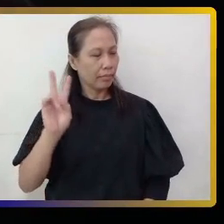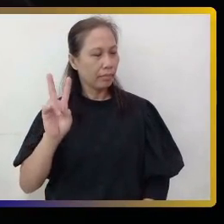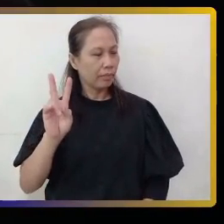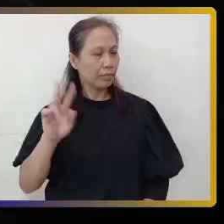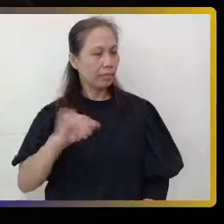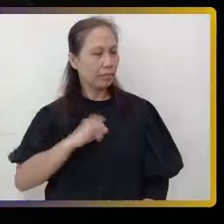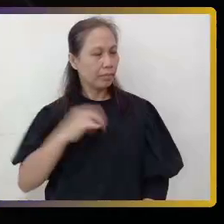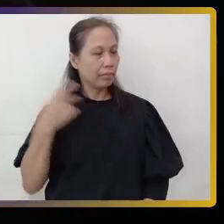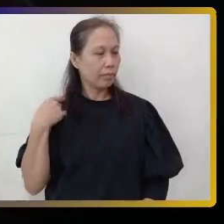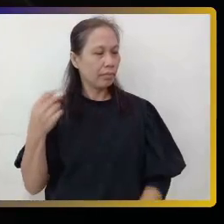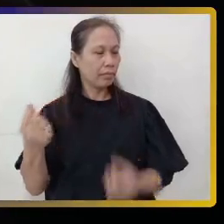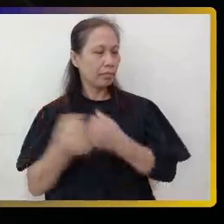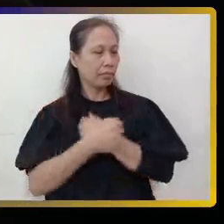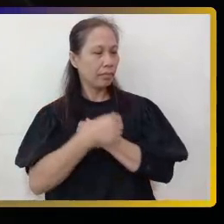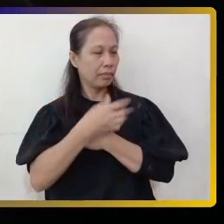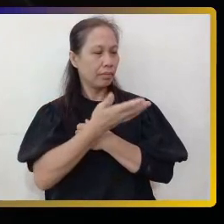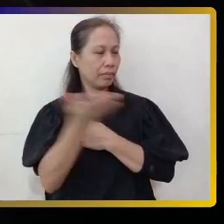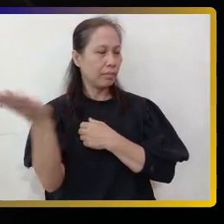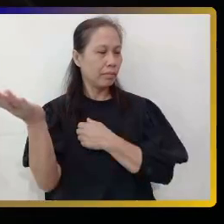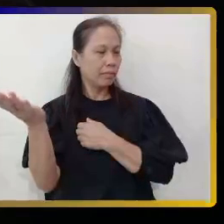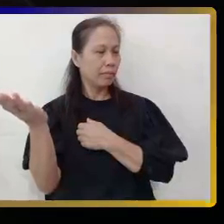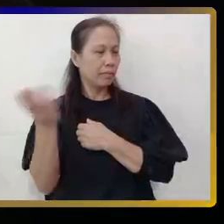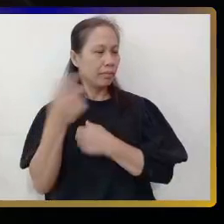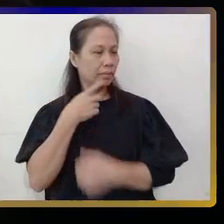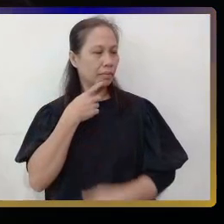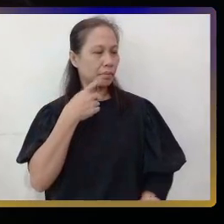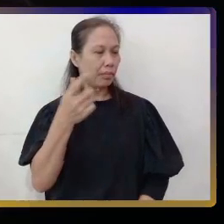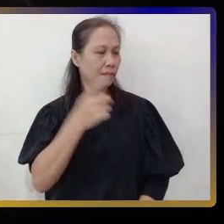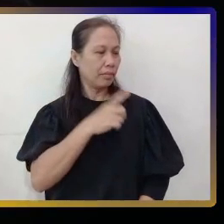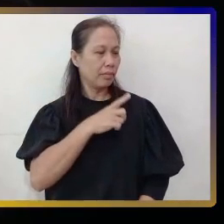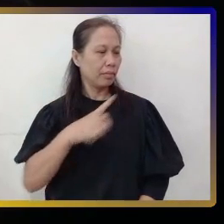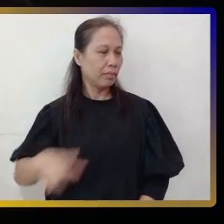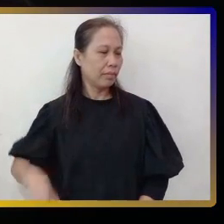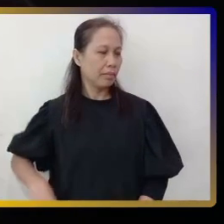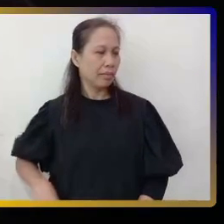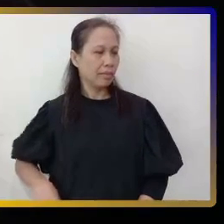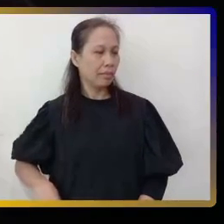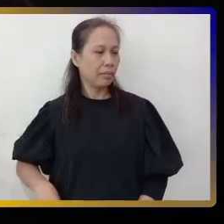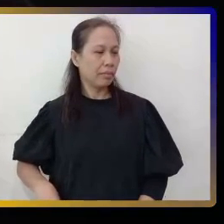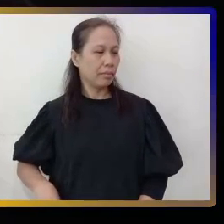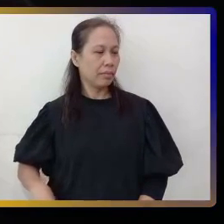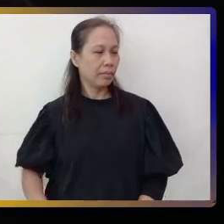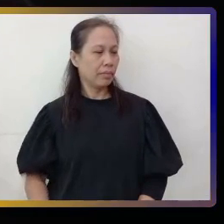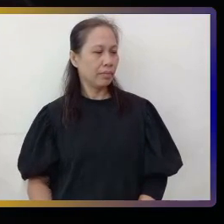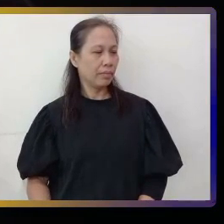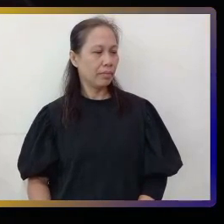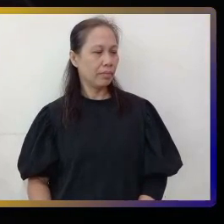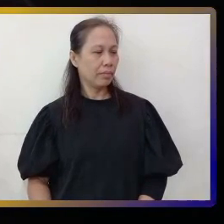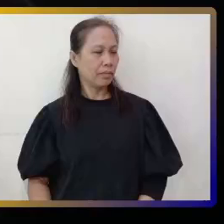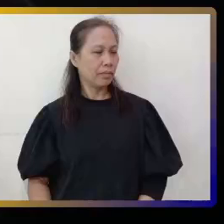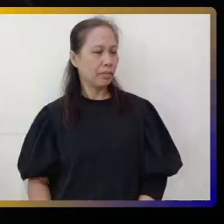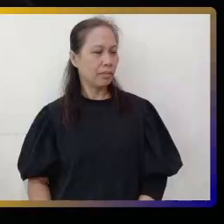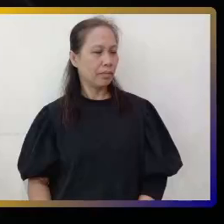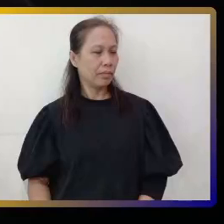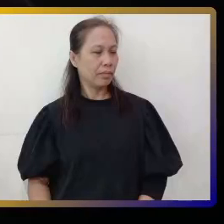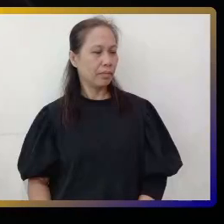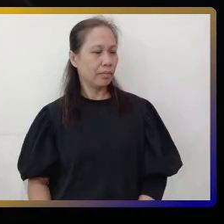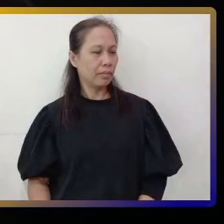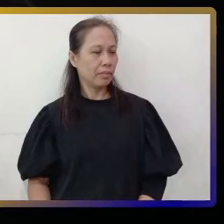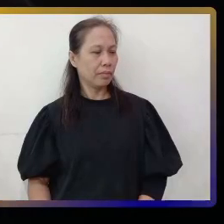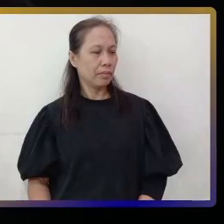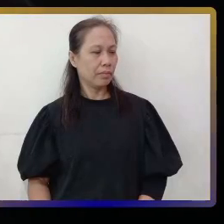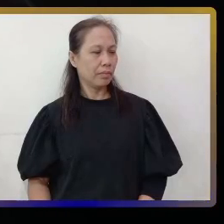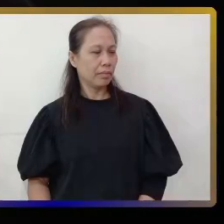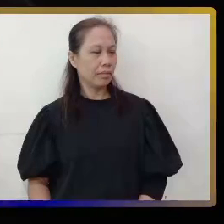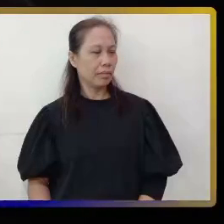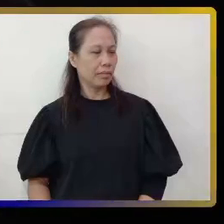I have L you okay Sinasabi ng panginoon ito naem kay binalik ng pangin kung sa talaga nanggaling I